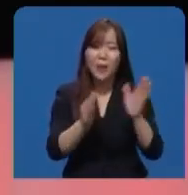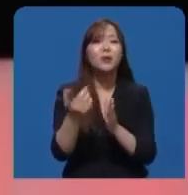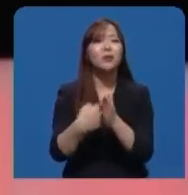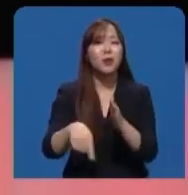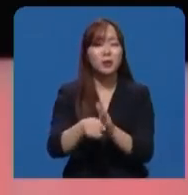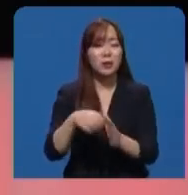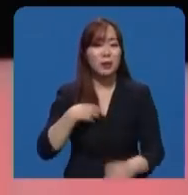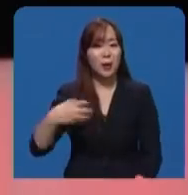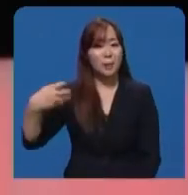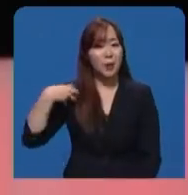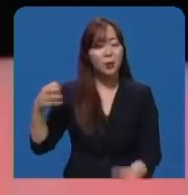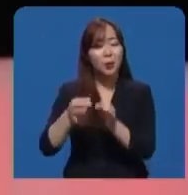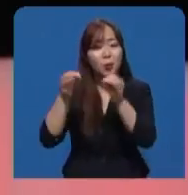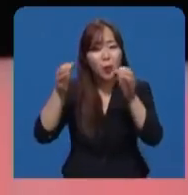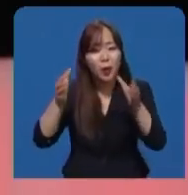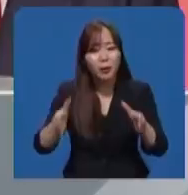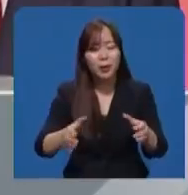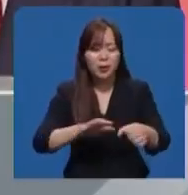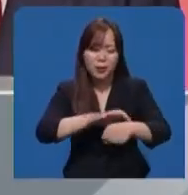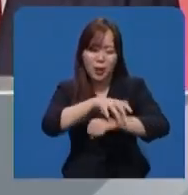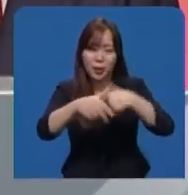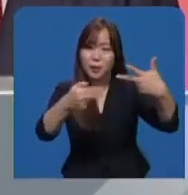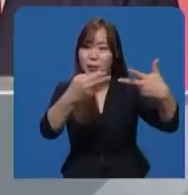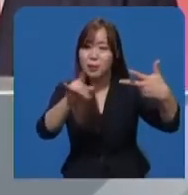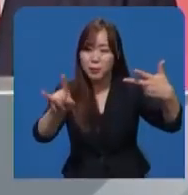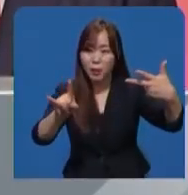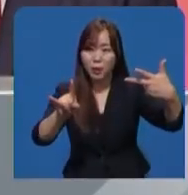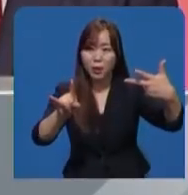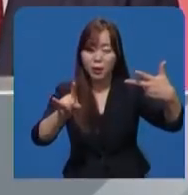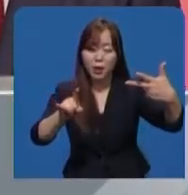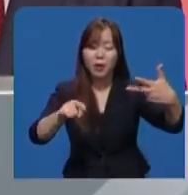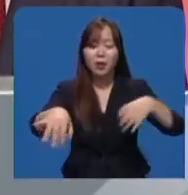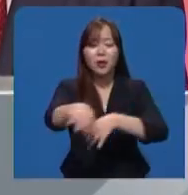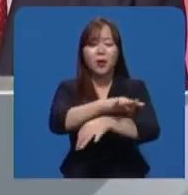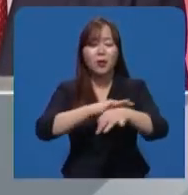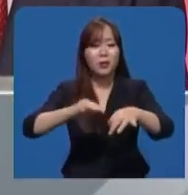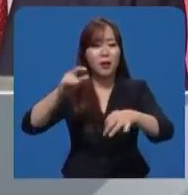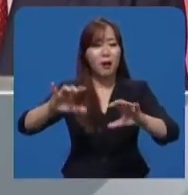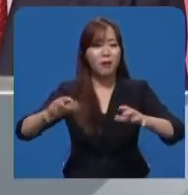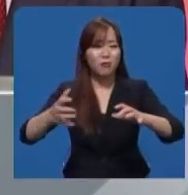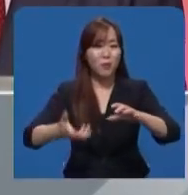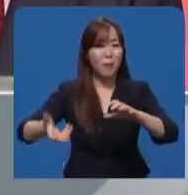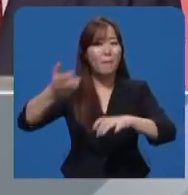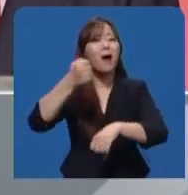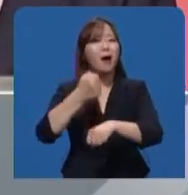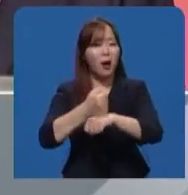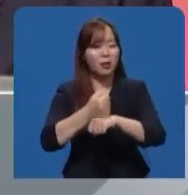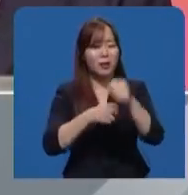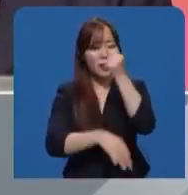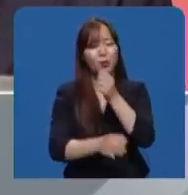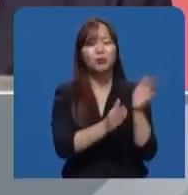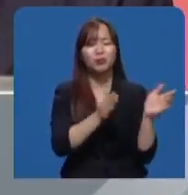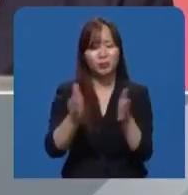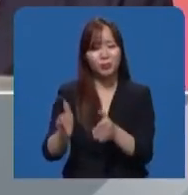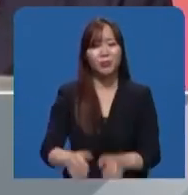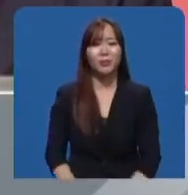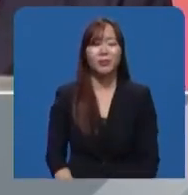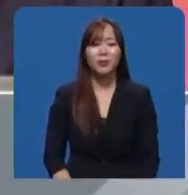제 임기 중에 세계 7대 경제강국으로 올라서는 토대를 만들도록